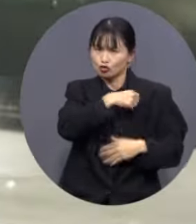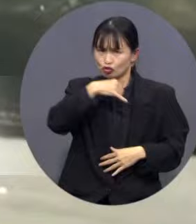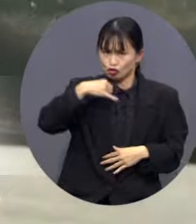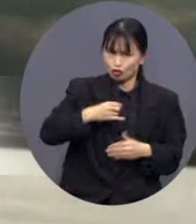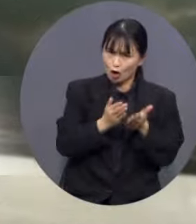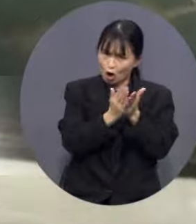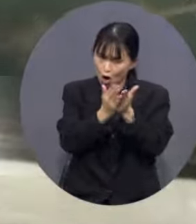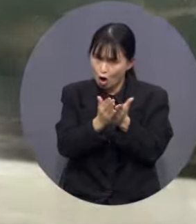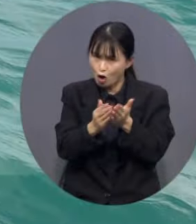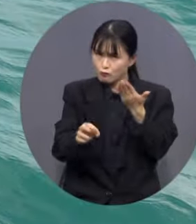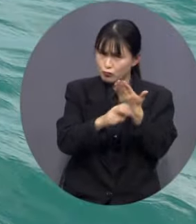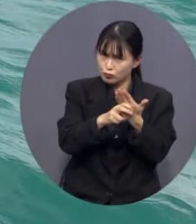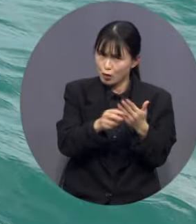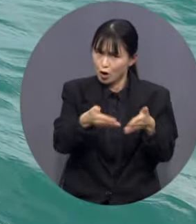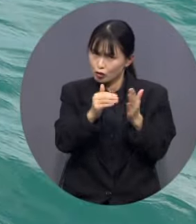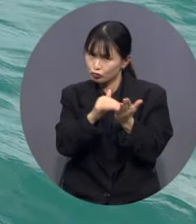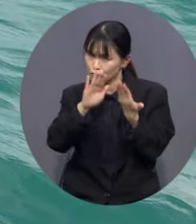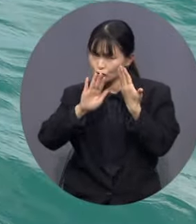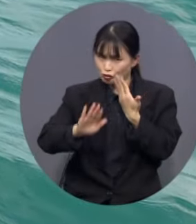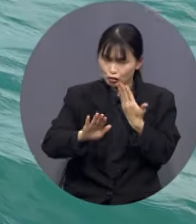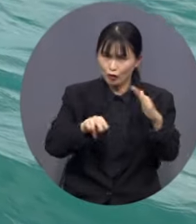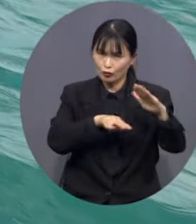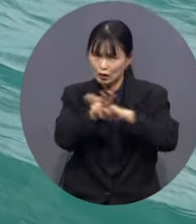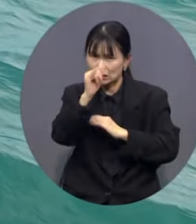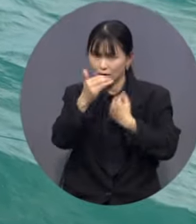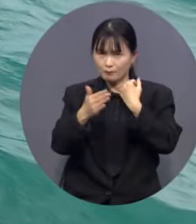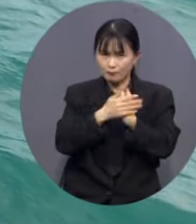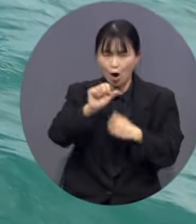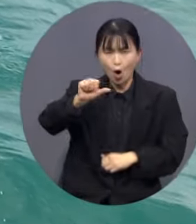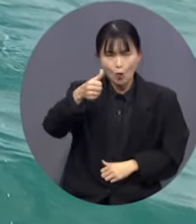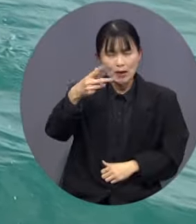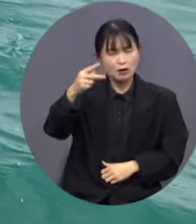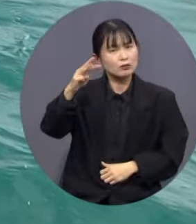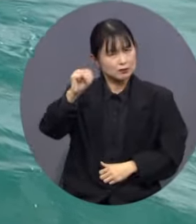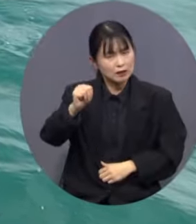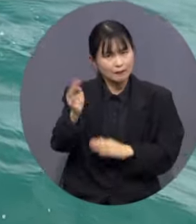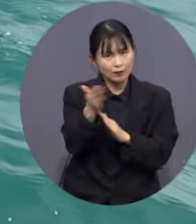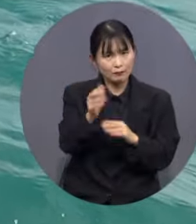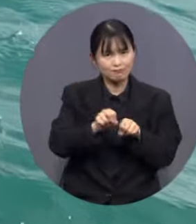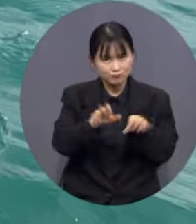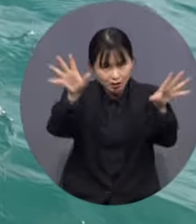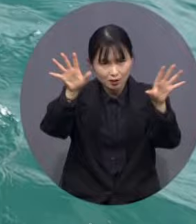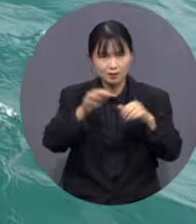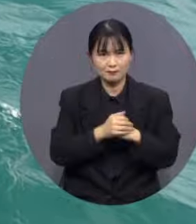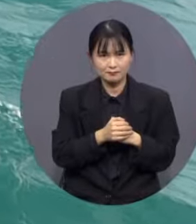뒤 달아난 것으로 보고 그물을 잘라 어획물 500kg을 방류했습니다.